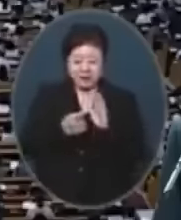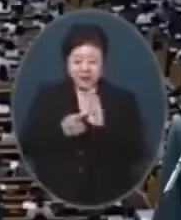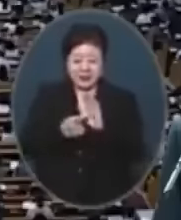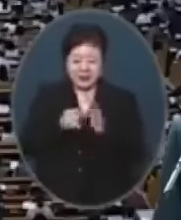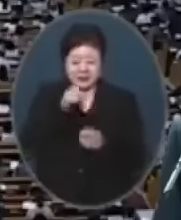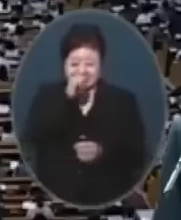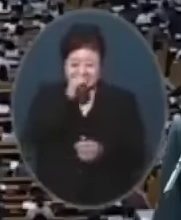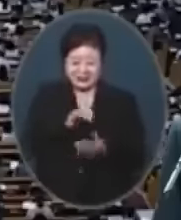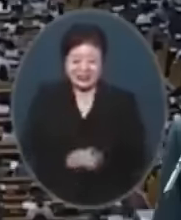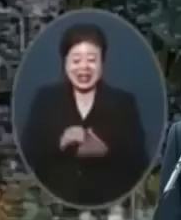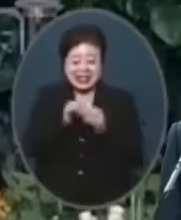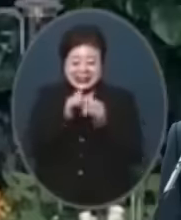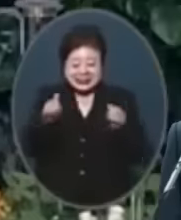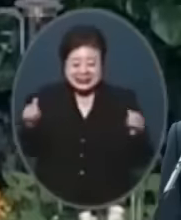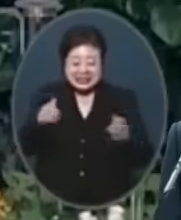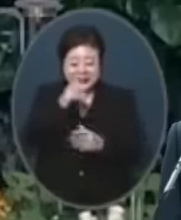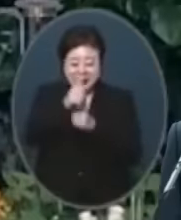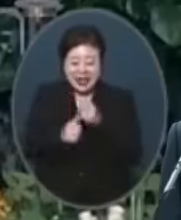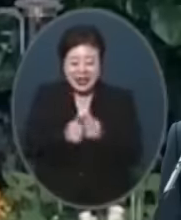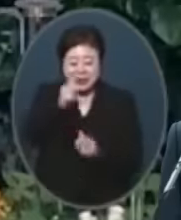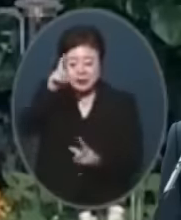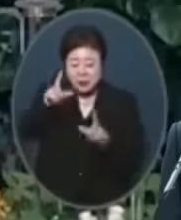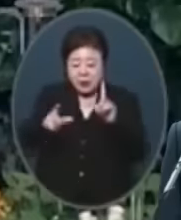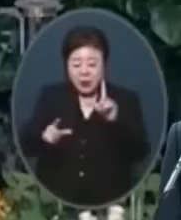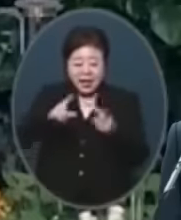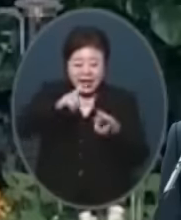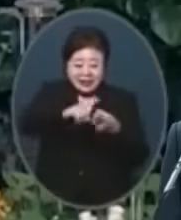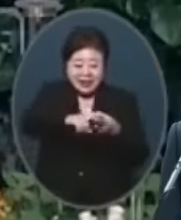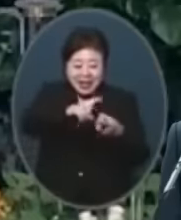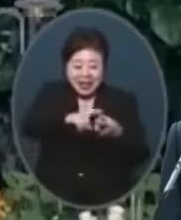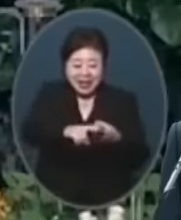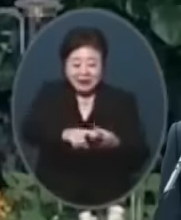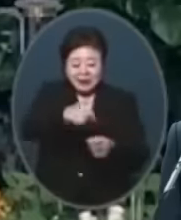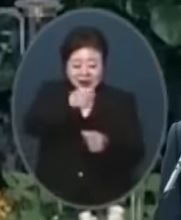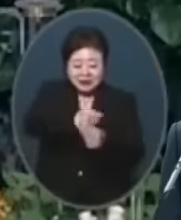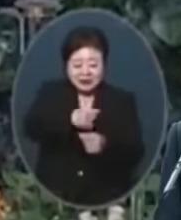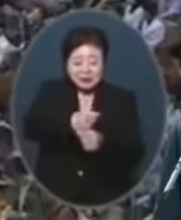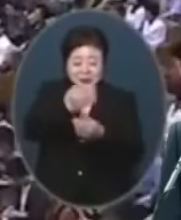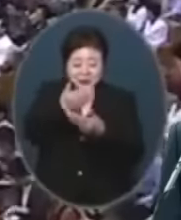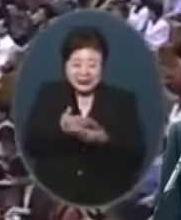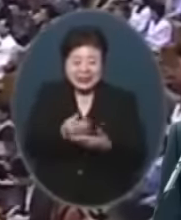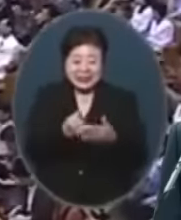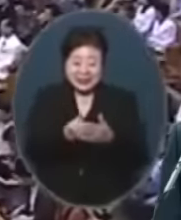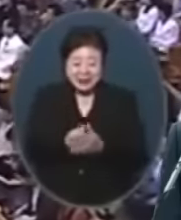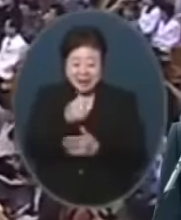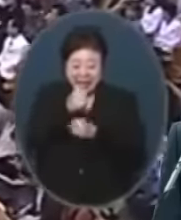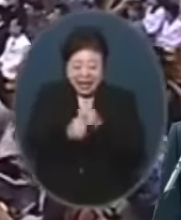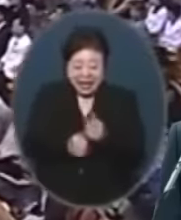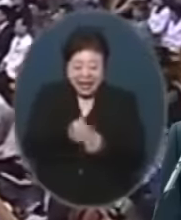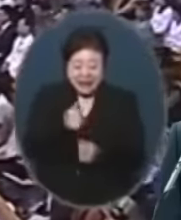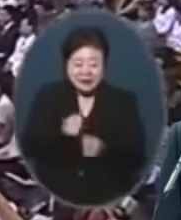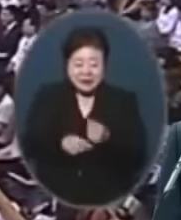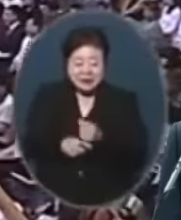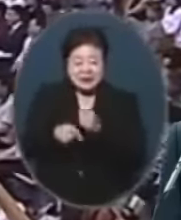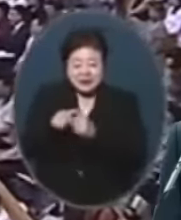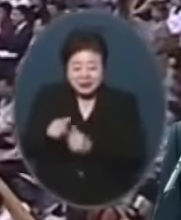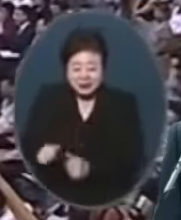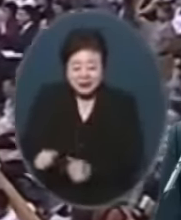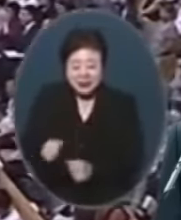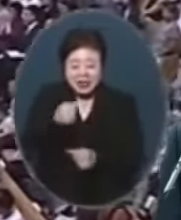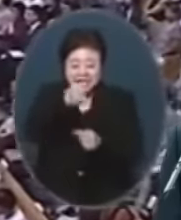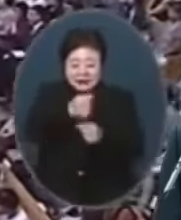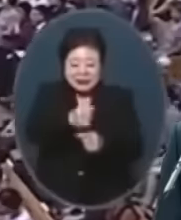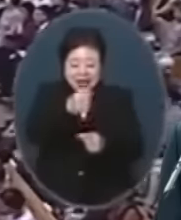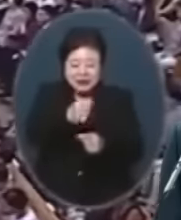있습니다. 사람도 하나님의 형상과 모양대로 지으심을 받았기 때문에 하나님의 뜻을 쫓아